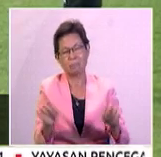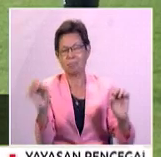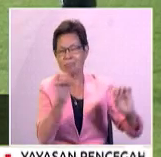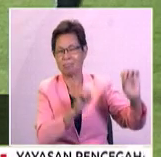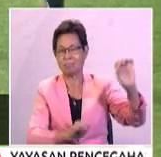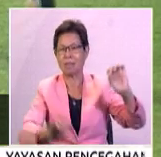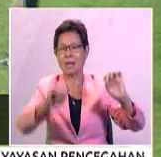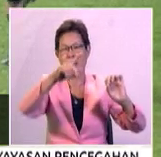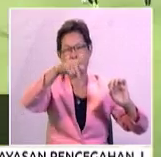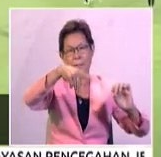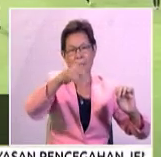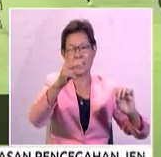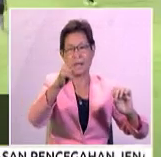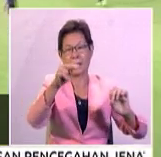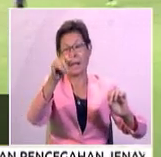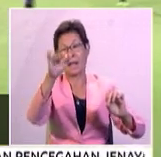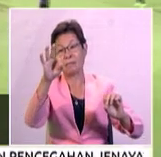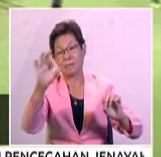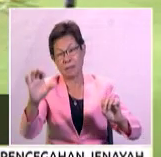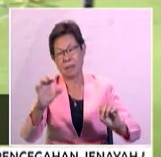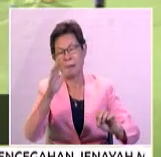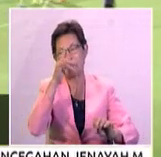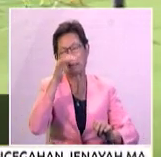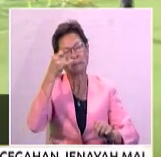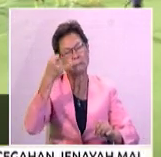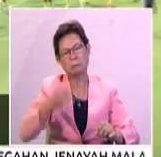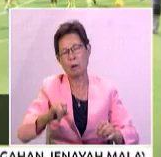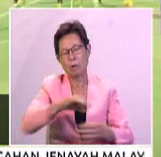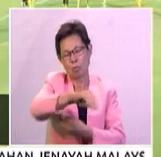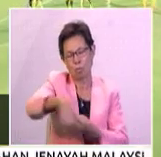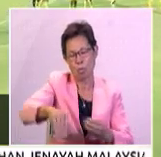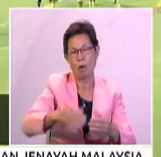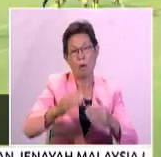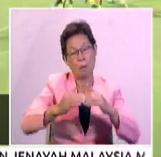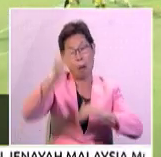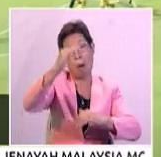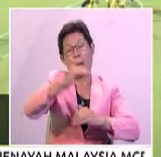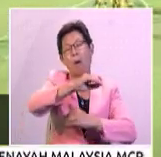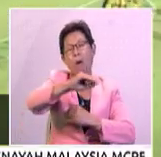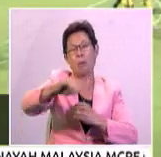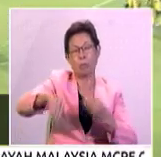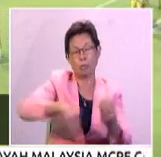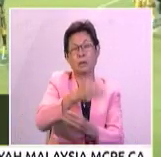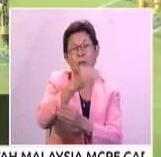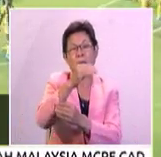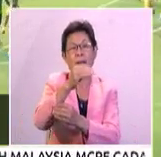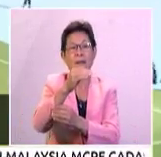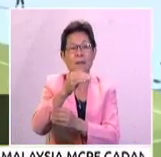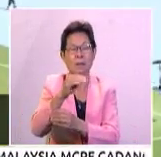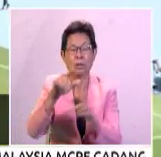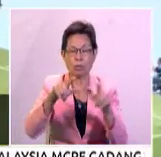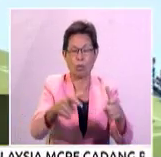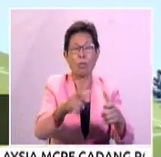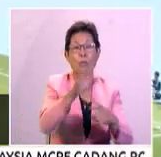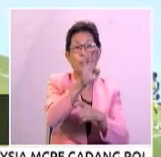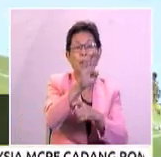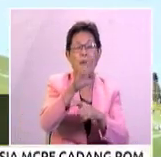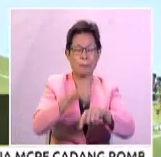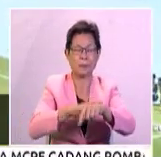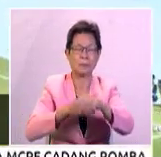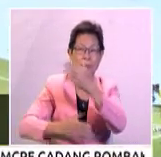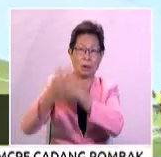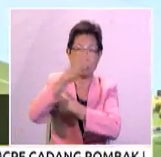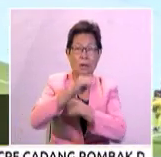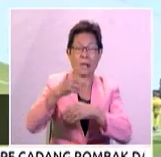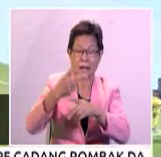ketiadaan PKNSFC. Melaka United gagal melepasi pusingan kumpulan selepas menduduki tempat ketiga kumpulan B musim lalu.